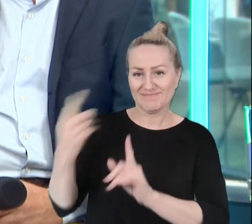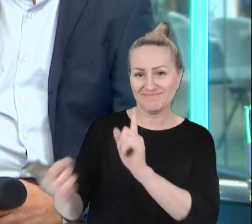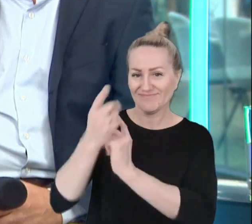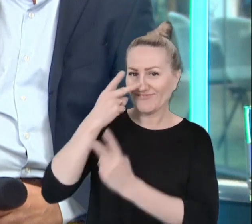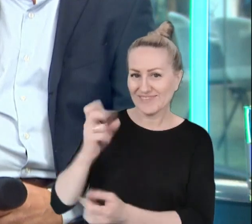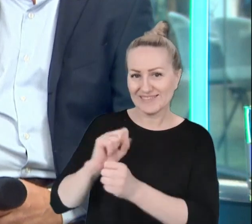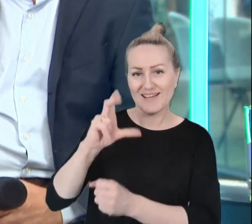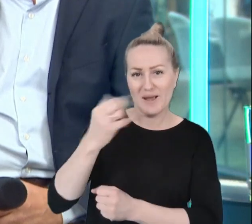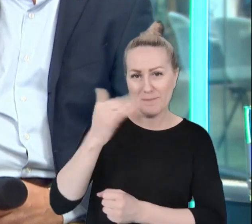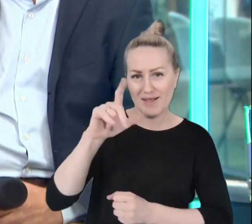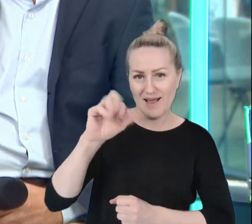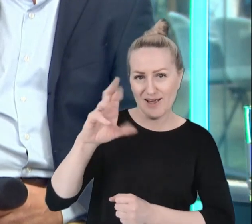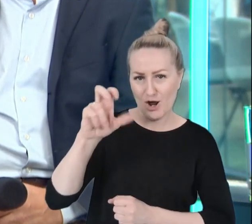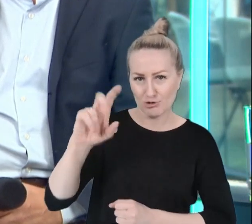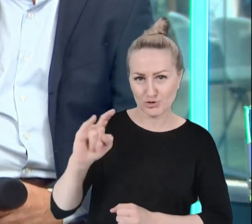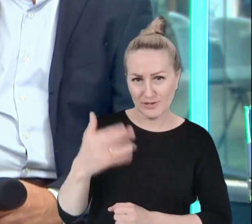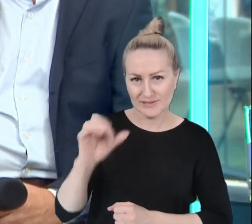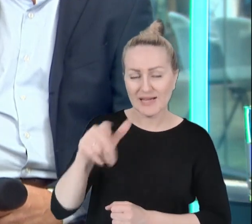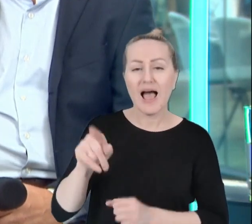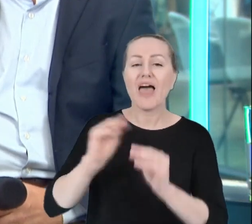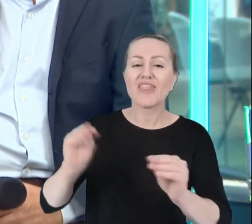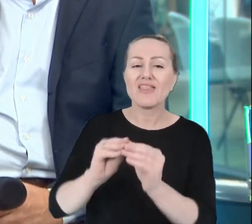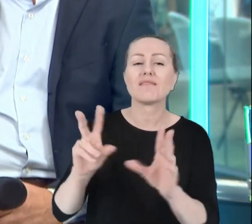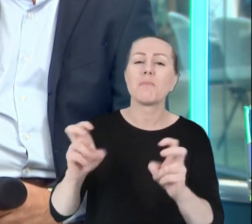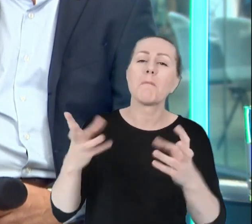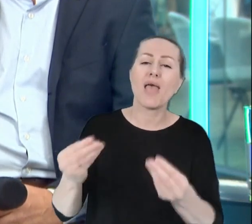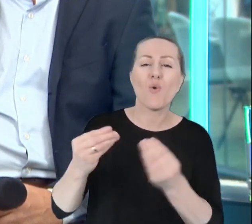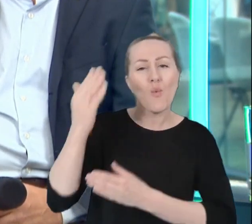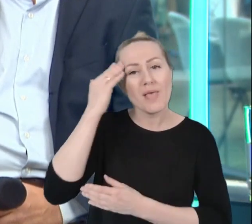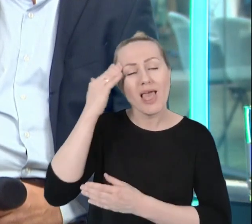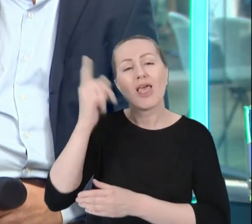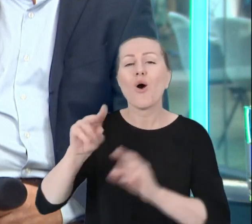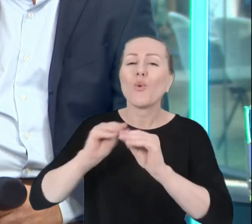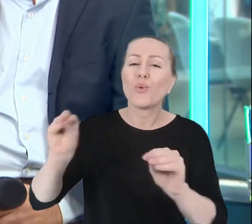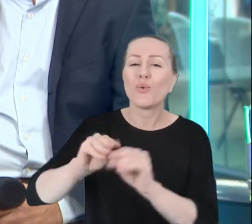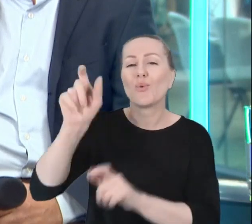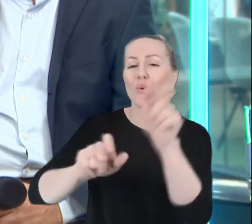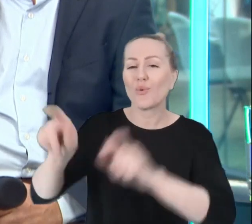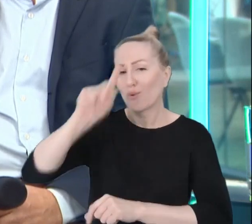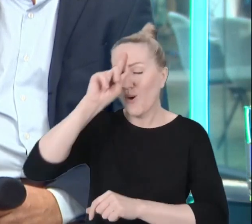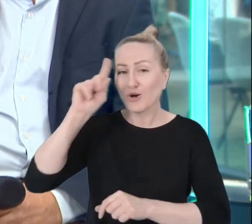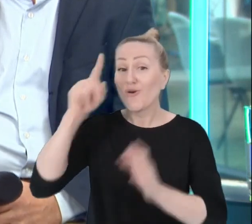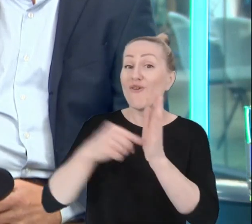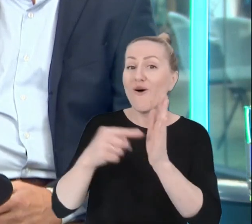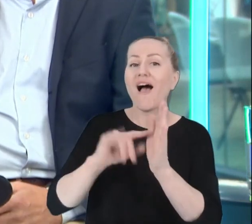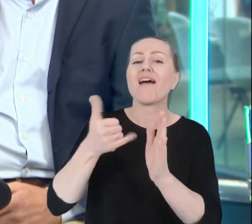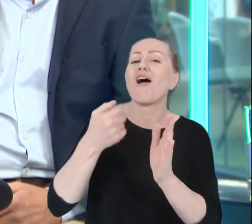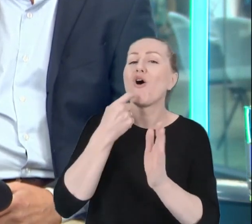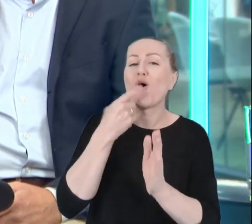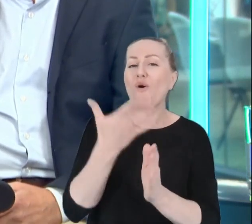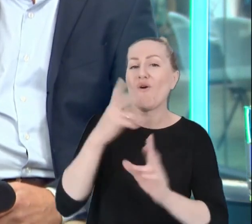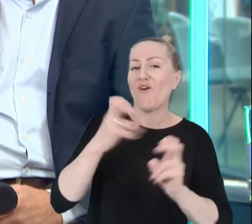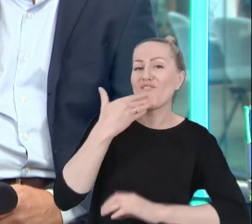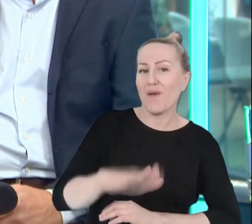Raczyńska, trenerka miękkich umiejętności, ucząca ludzi między innymi o właśnie wypaleniu. I Jacek